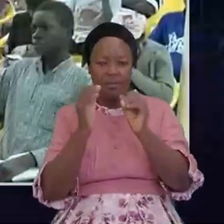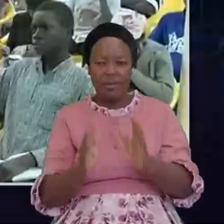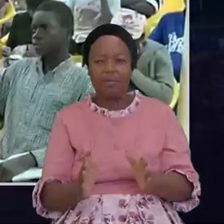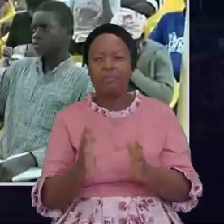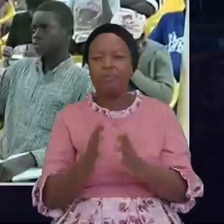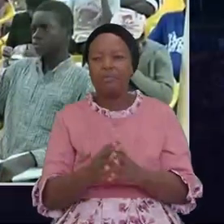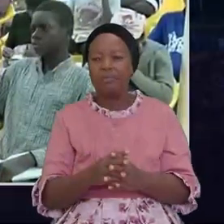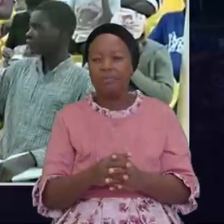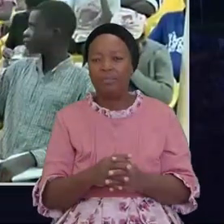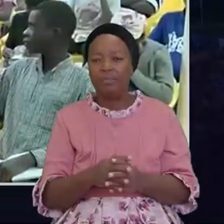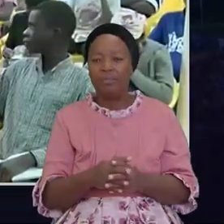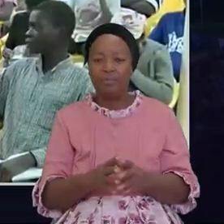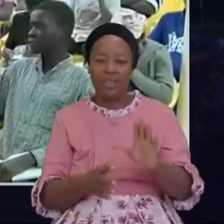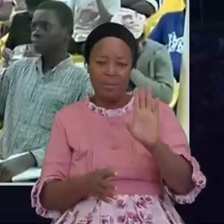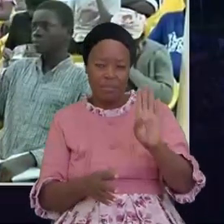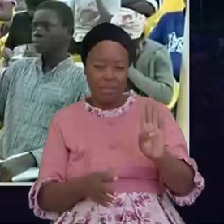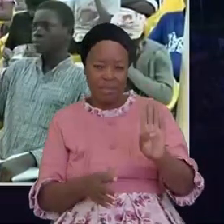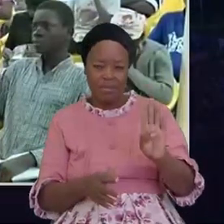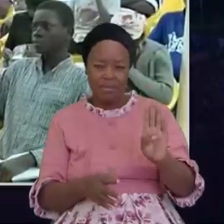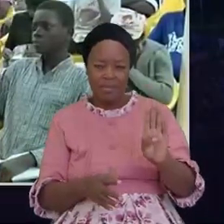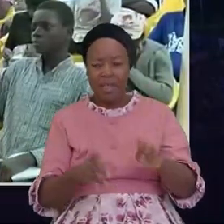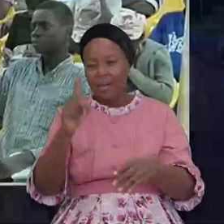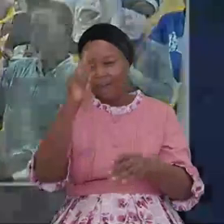Le Rédempteur digne de confiance.